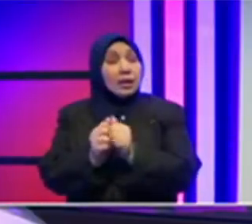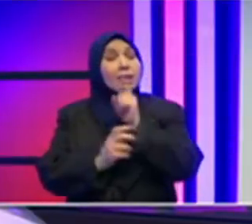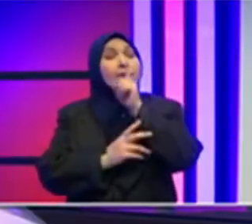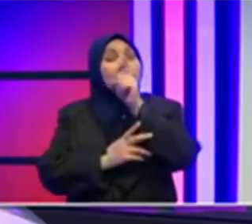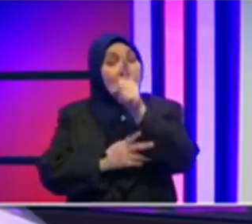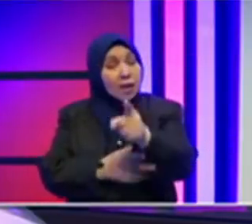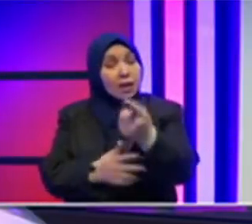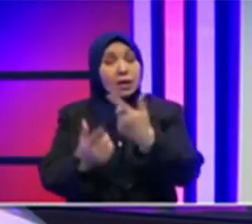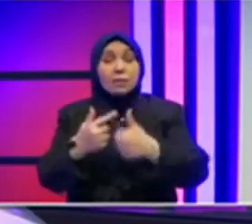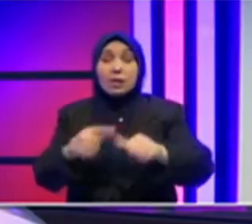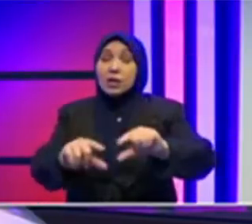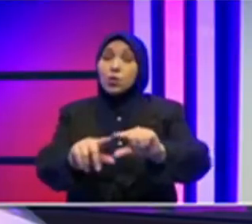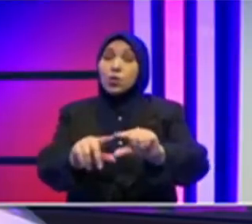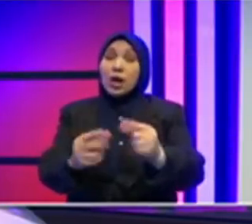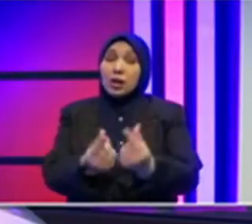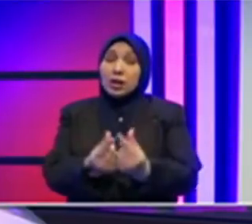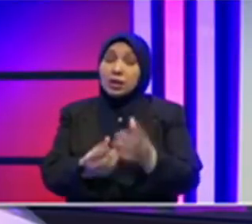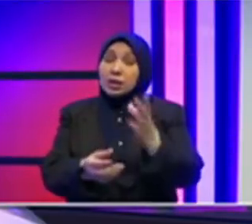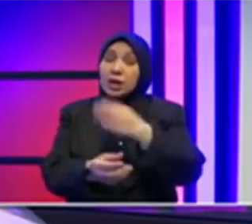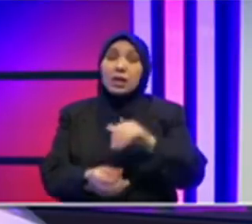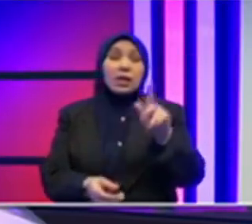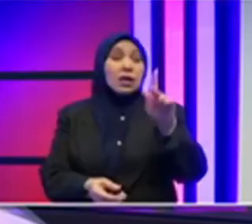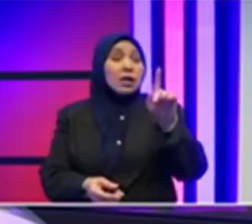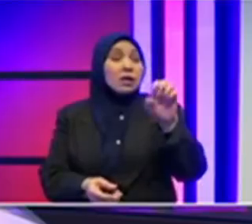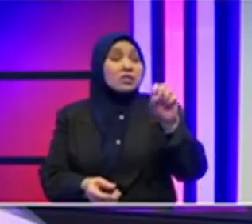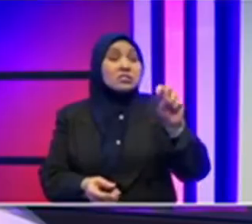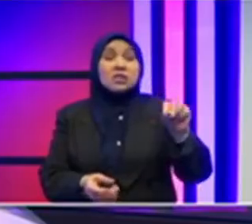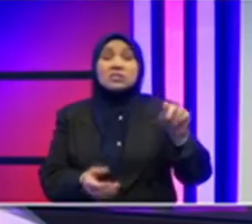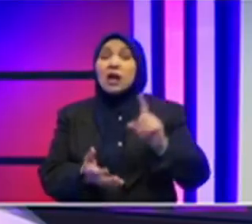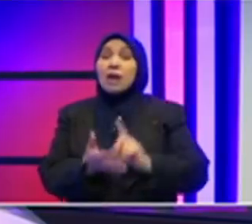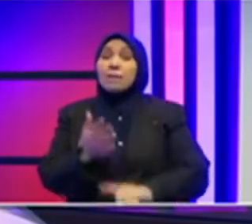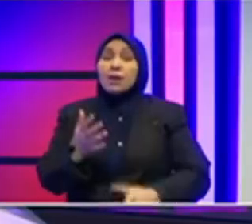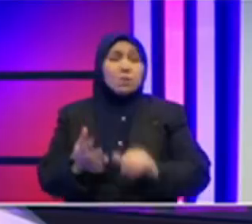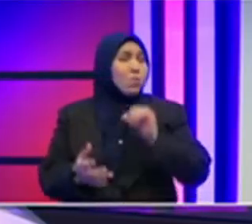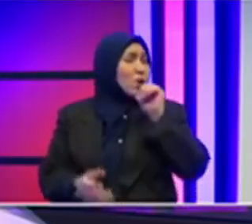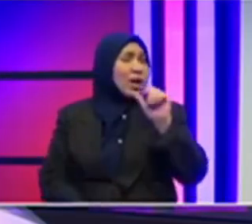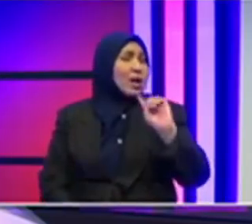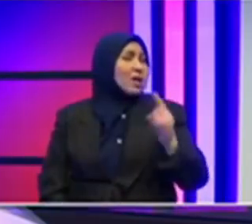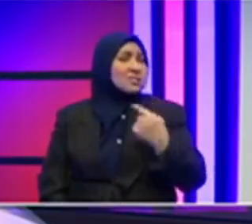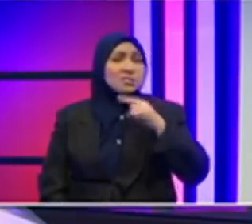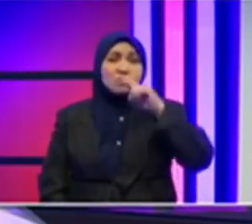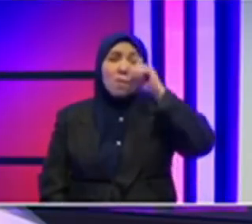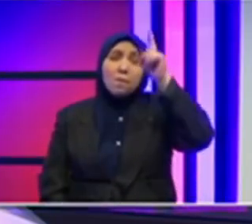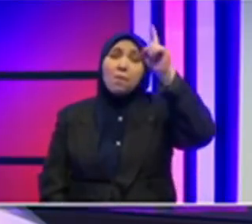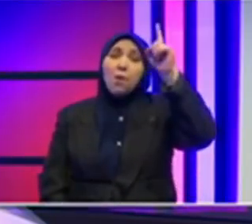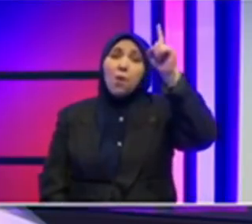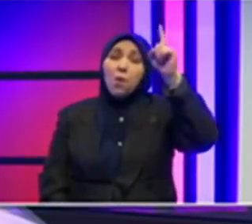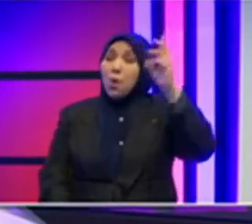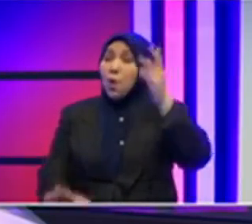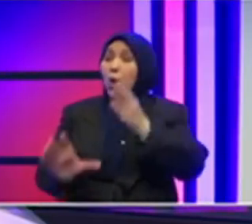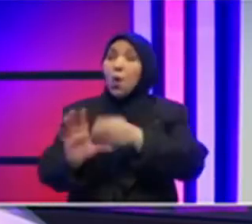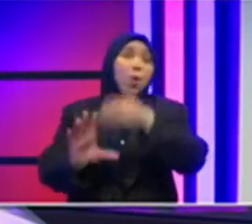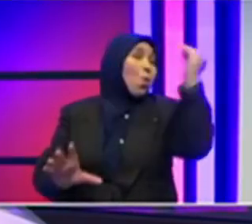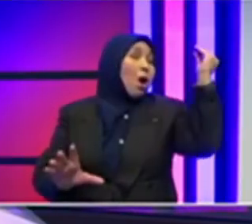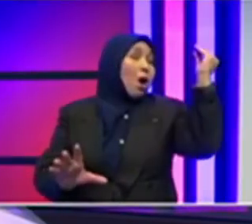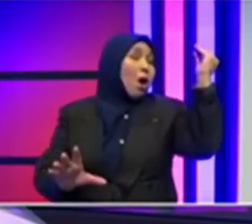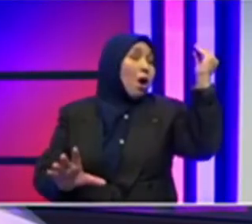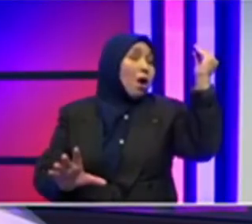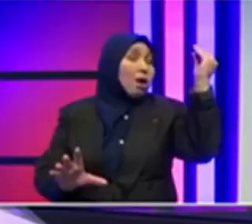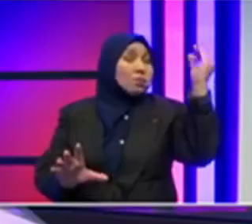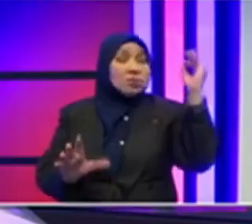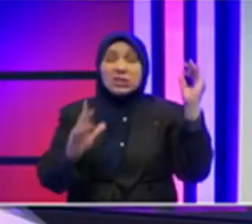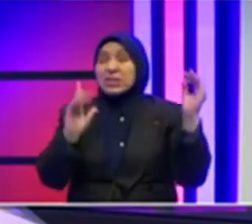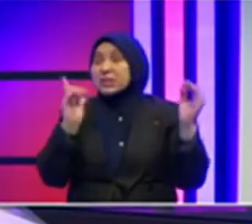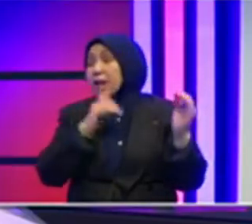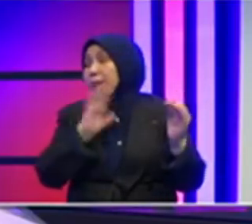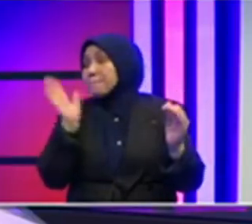kebenaran daripada Al-Quran. Dan kesannya apa? Mereka sekadar bukan sombong berbuat demikian, walk out ataupun berjalan ataupun tidak mahu